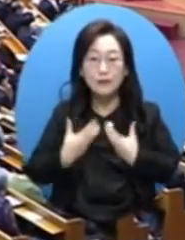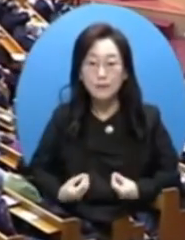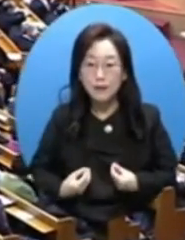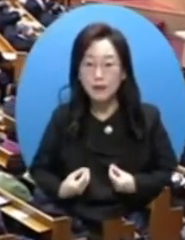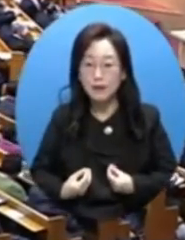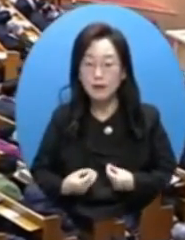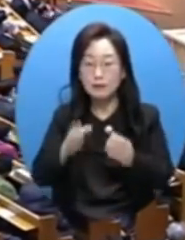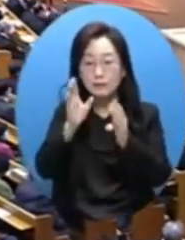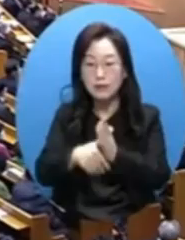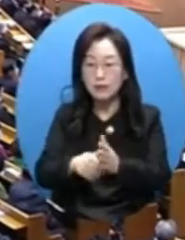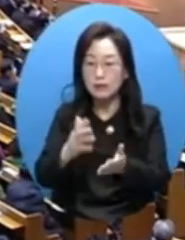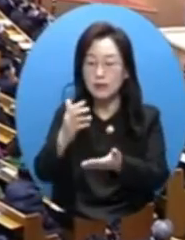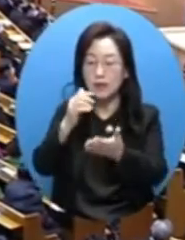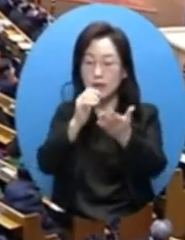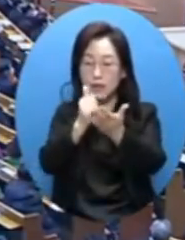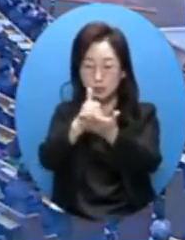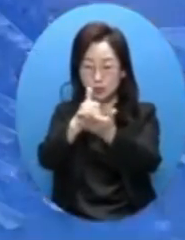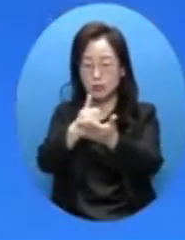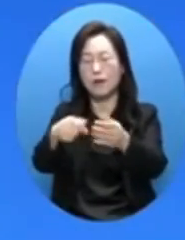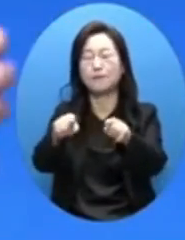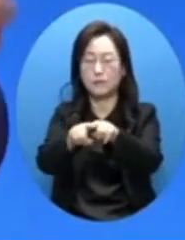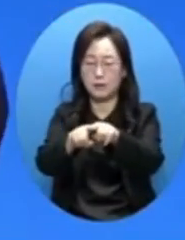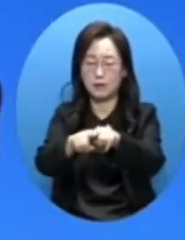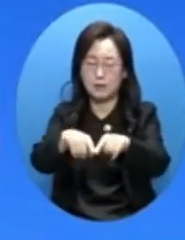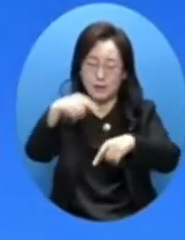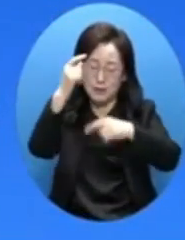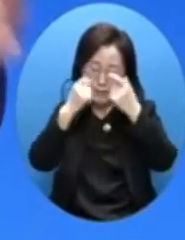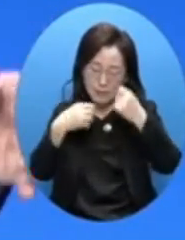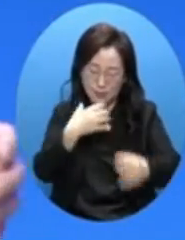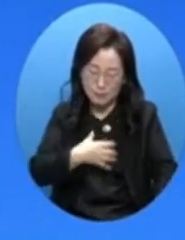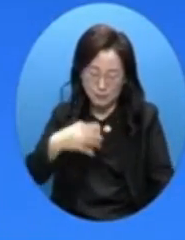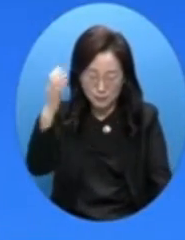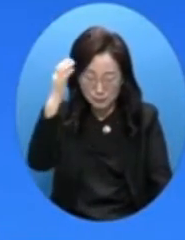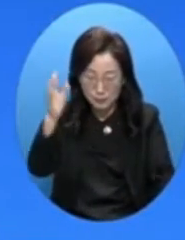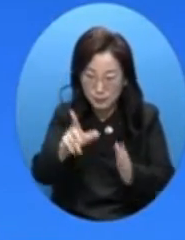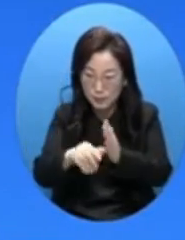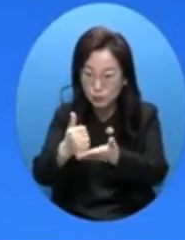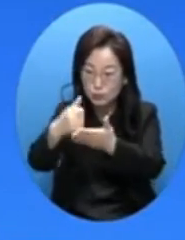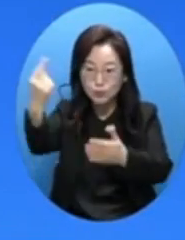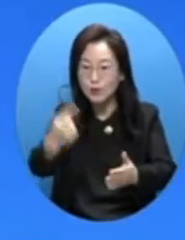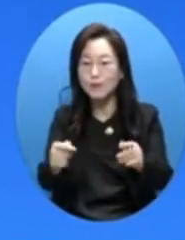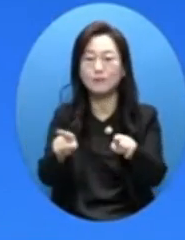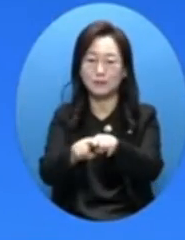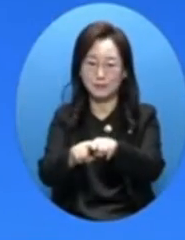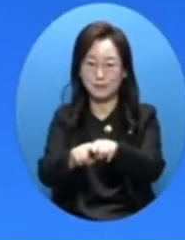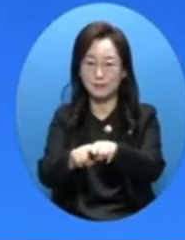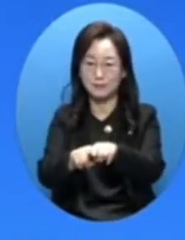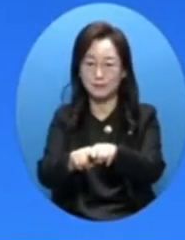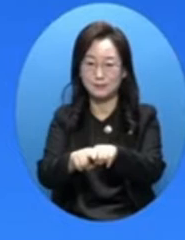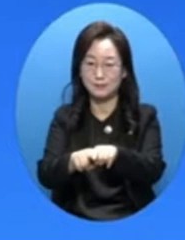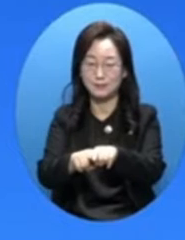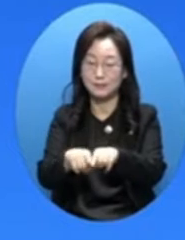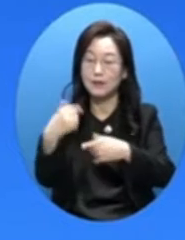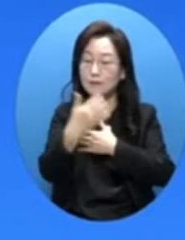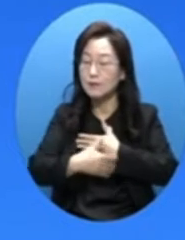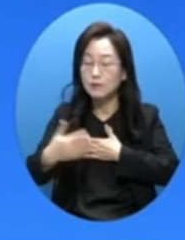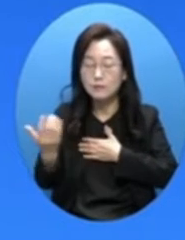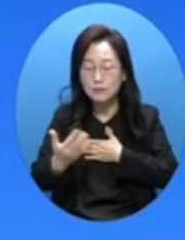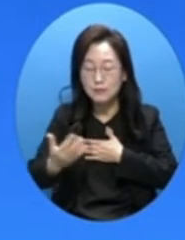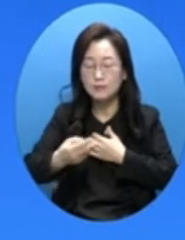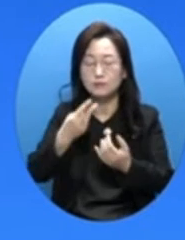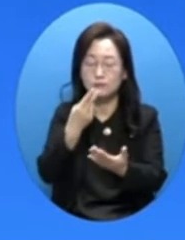때 우리 주님이 함께 하시는 것입니다. 슬픔과 고통의 길을 내려갈 때 주님이 우리 함께 하시는 것입니다. 몸이 아파